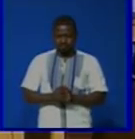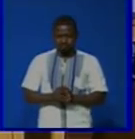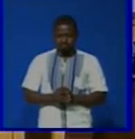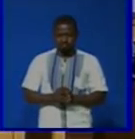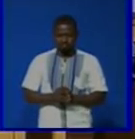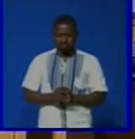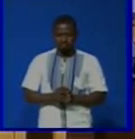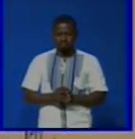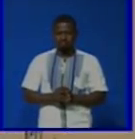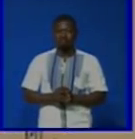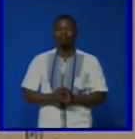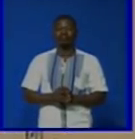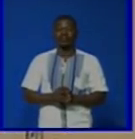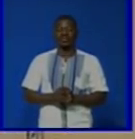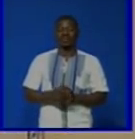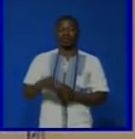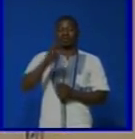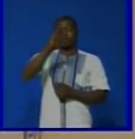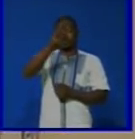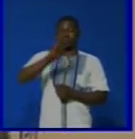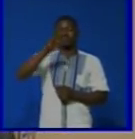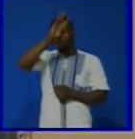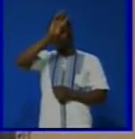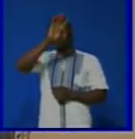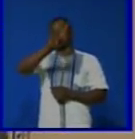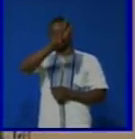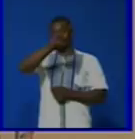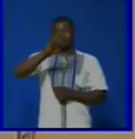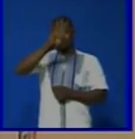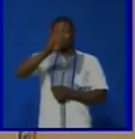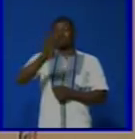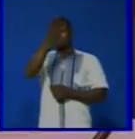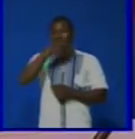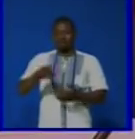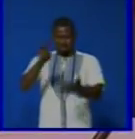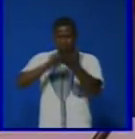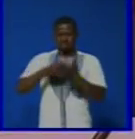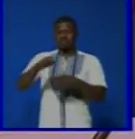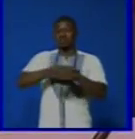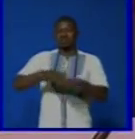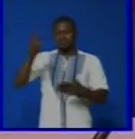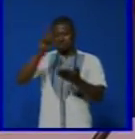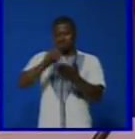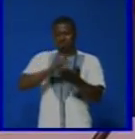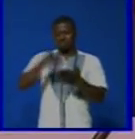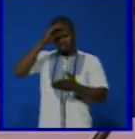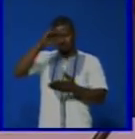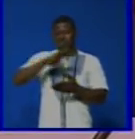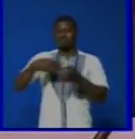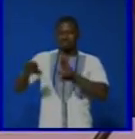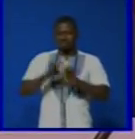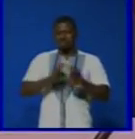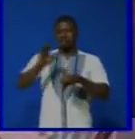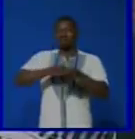Ce sont 204 recommandations sur les droits de l'homme qui ont été faites à l'issue de l'examen périodique universel le 7